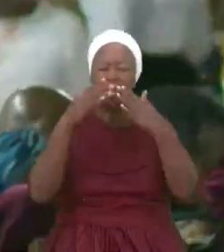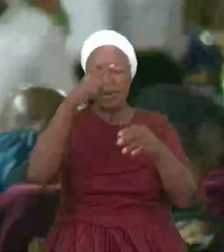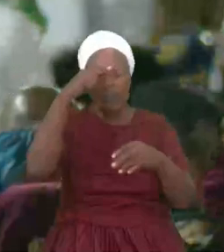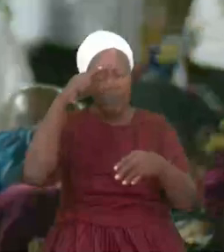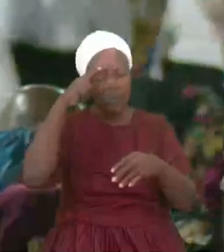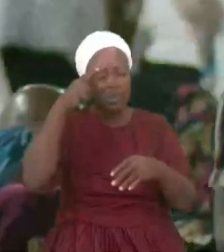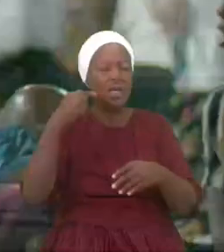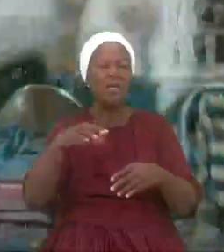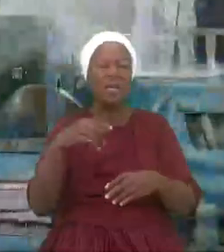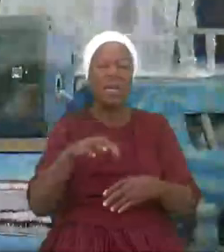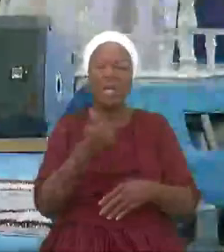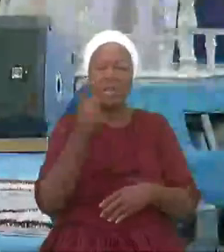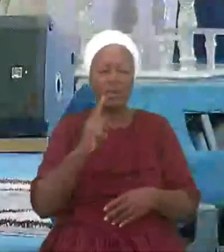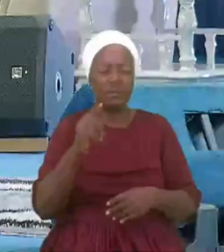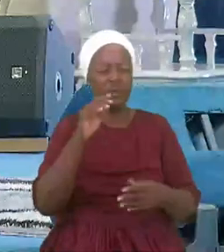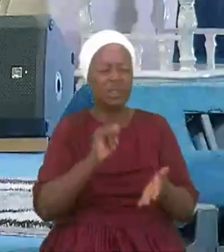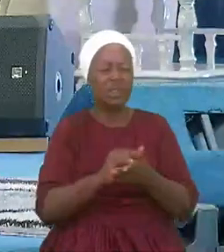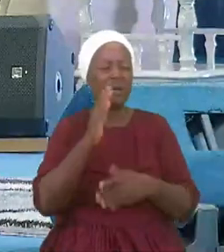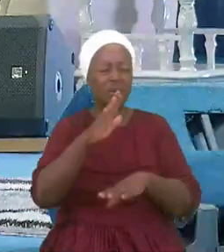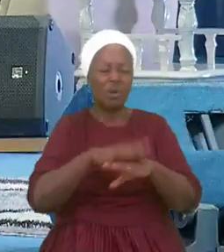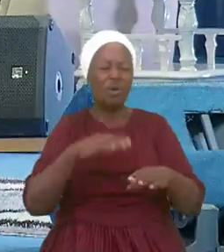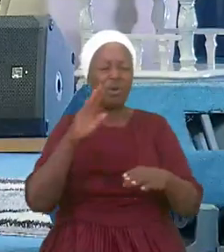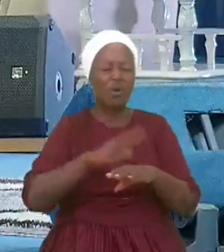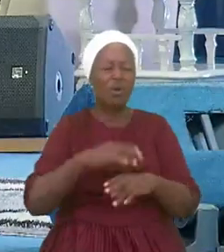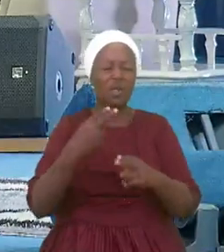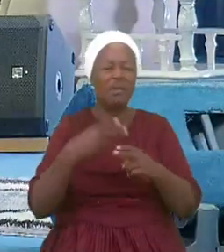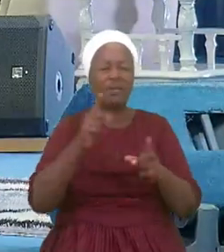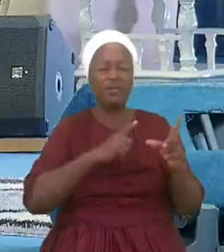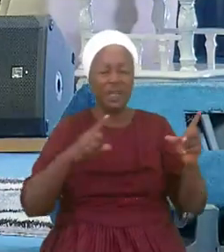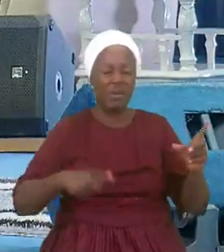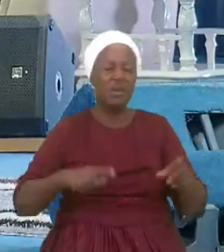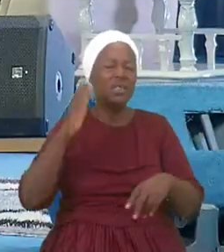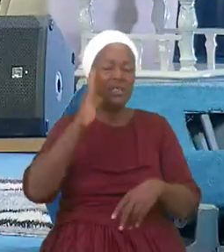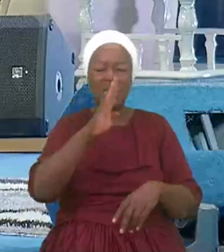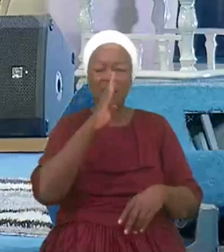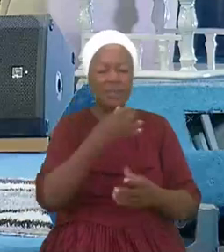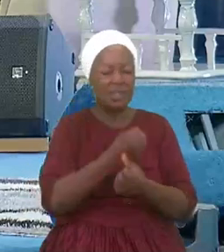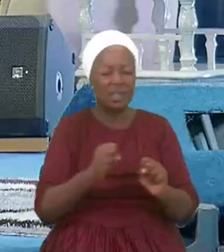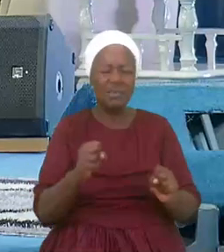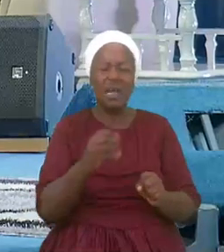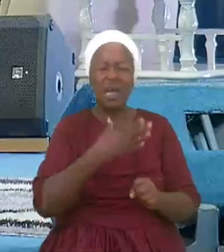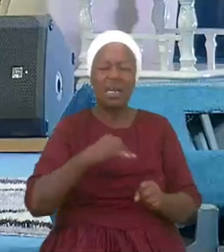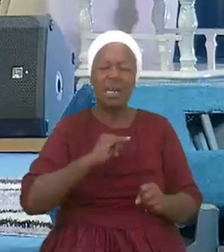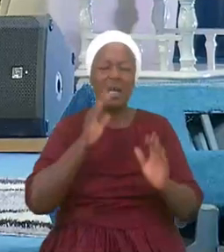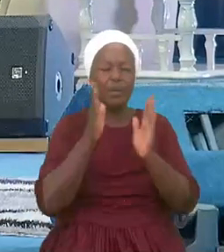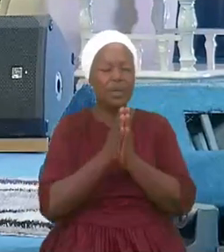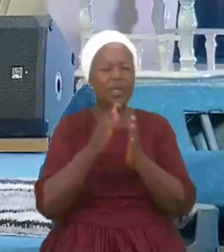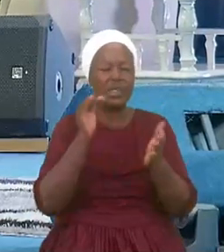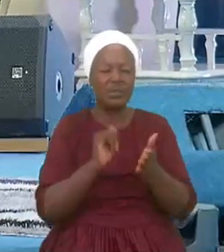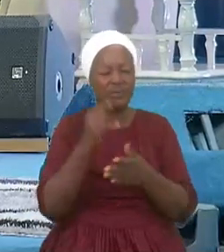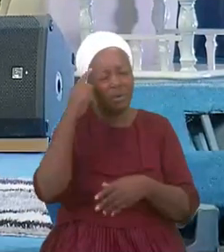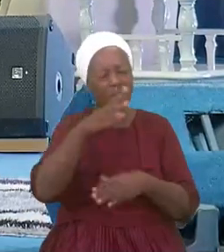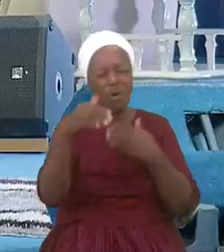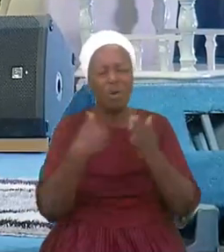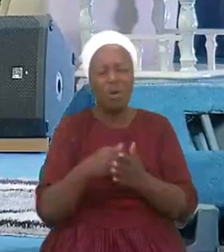paix au nom de Jésus Christ de remercions parce que quiconque invoquera le nom du